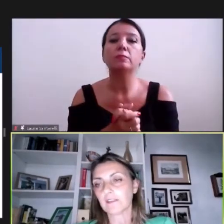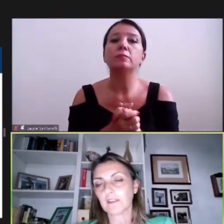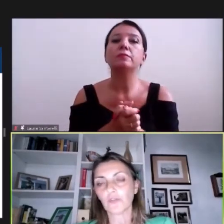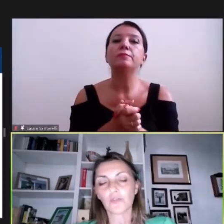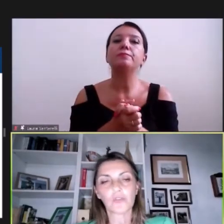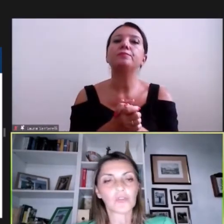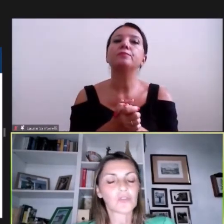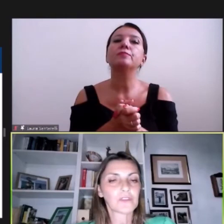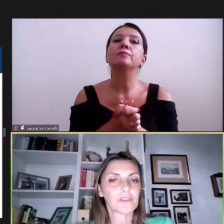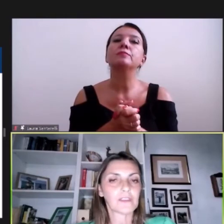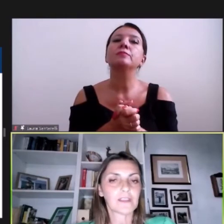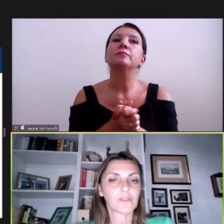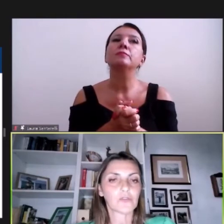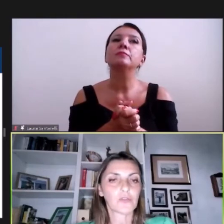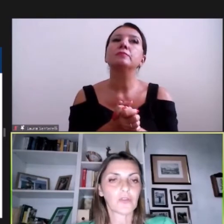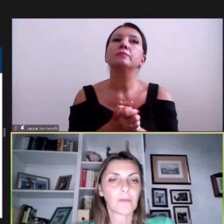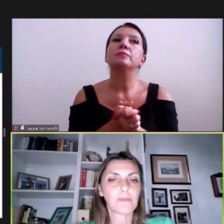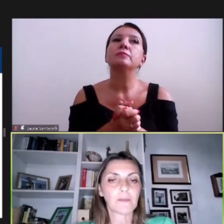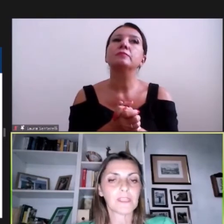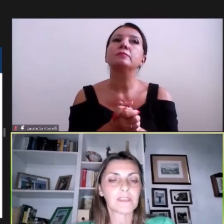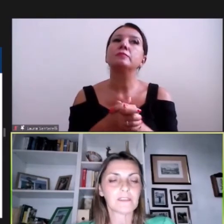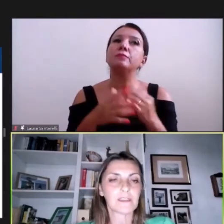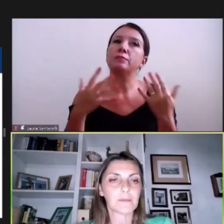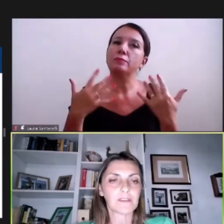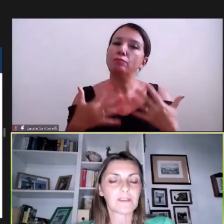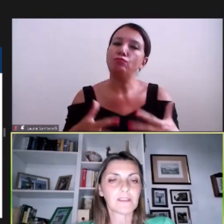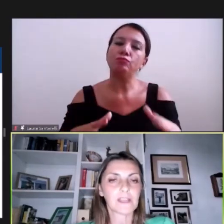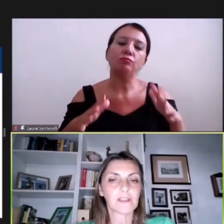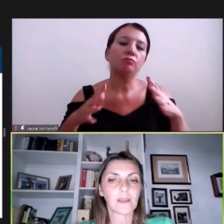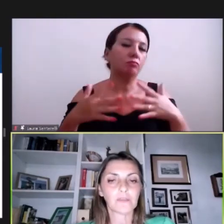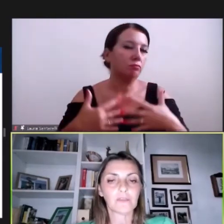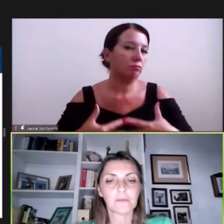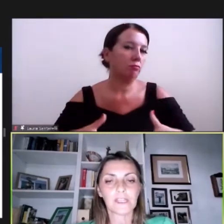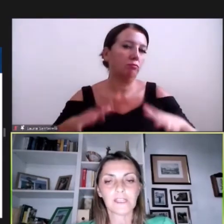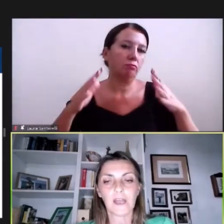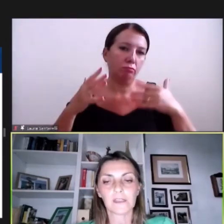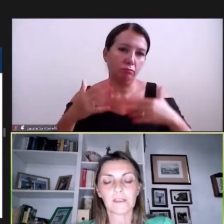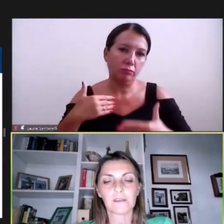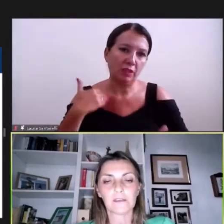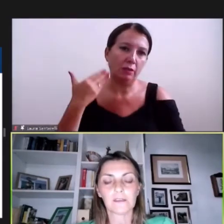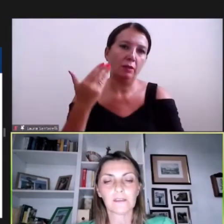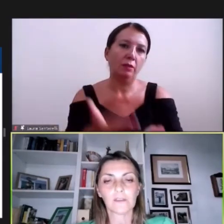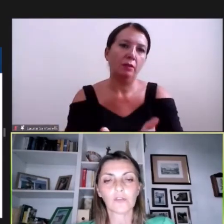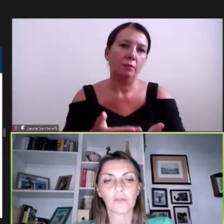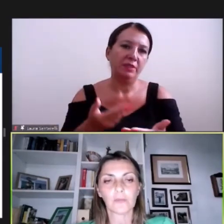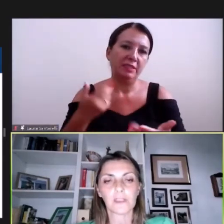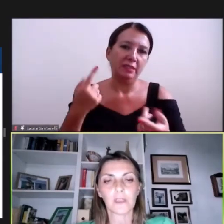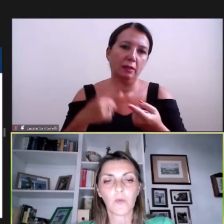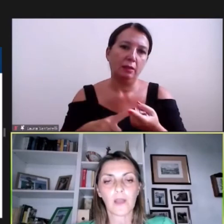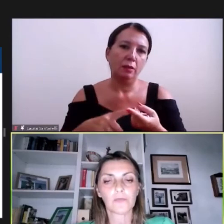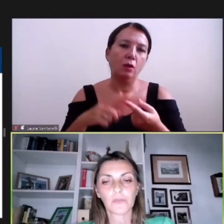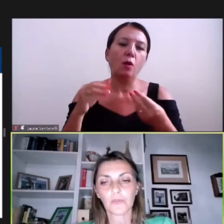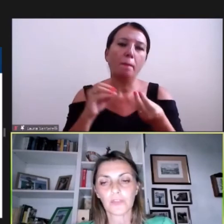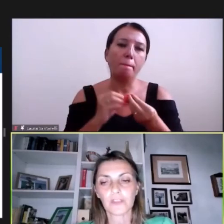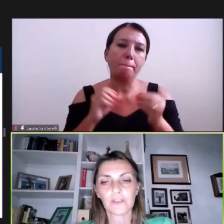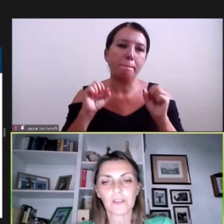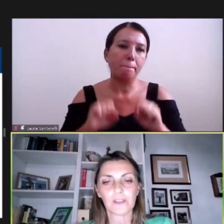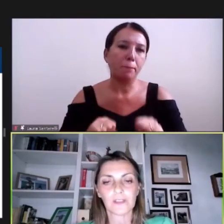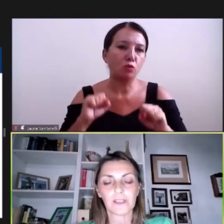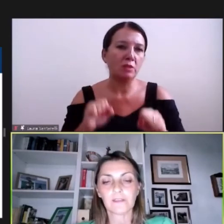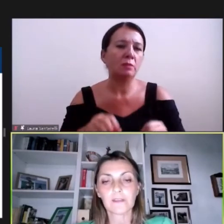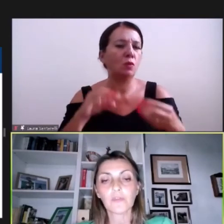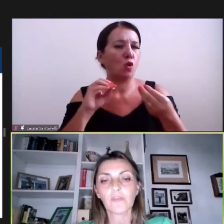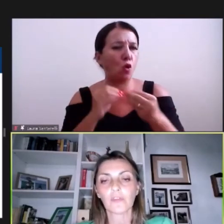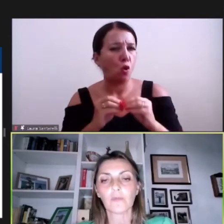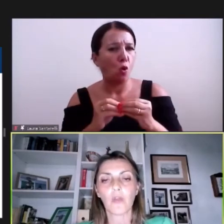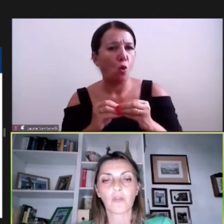già è stato ampiamente presentata la possibilità di come e quanto